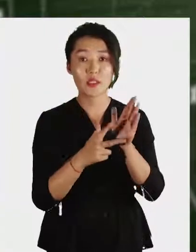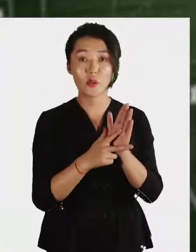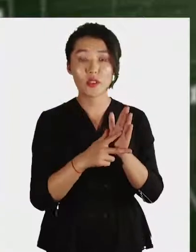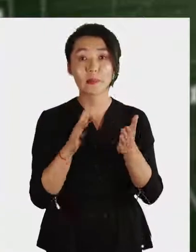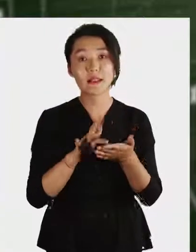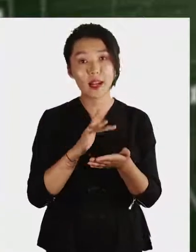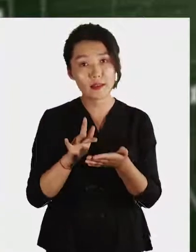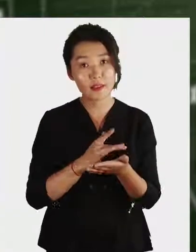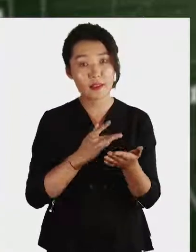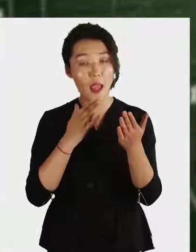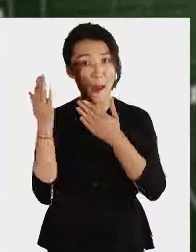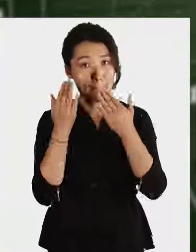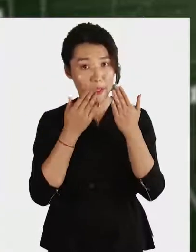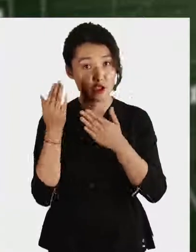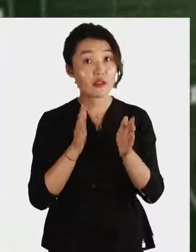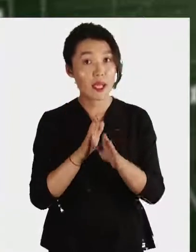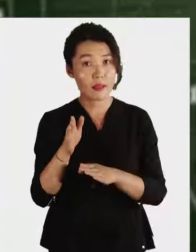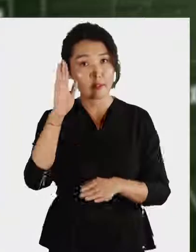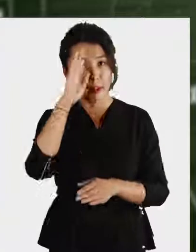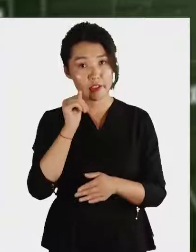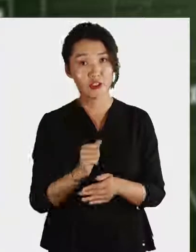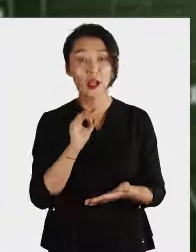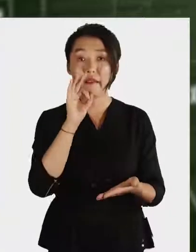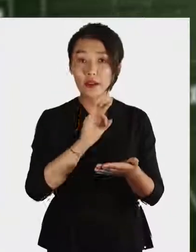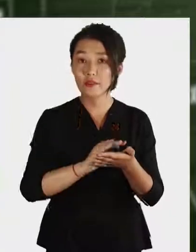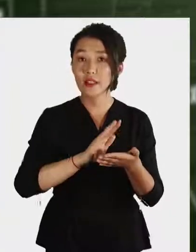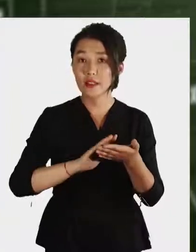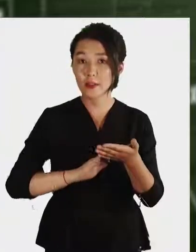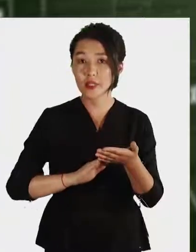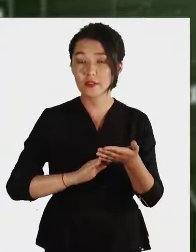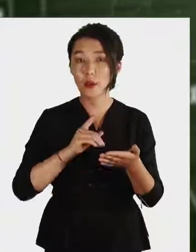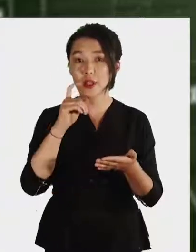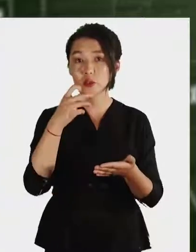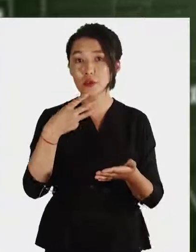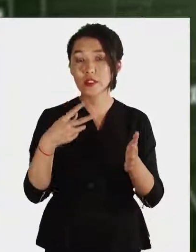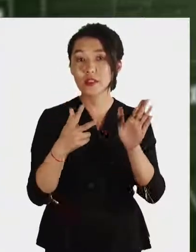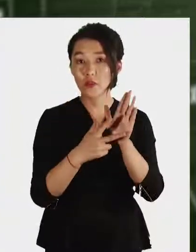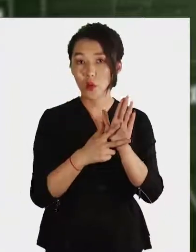страниц. Прочитал мальчик. И в ответе записываем